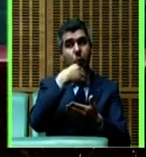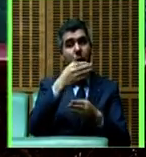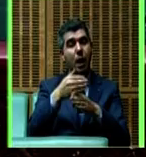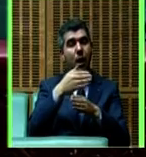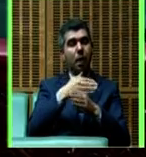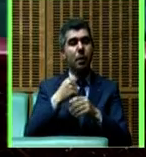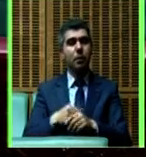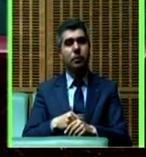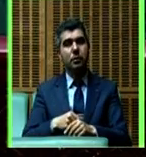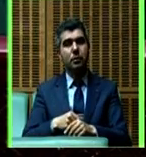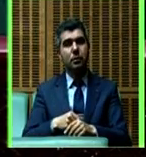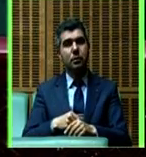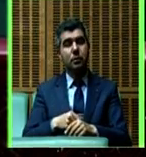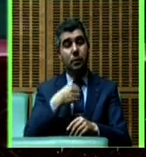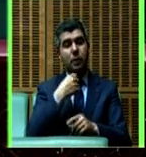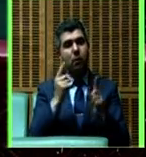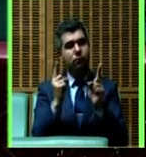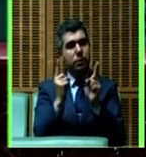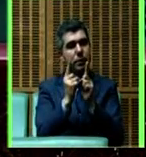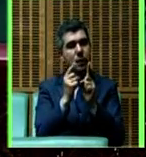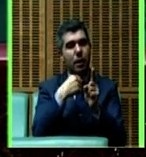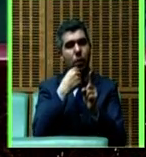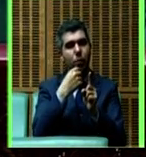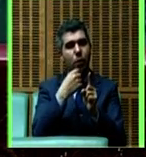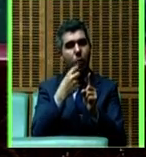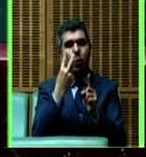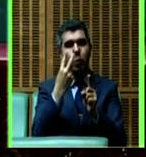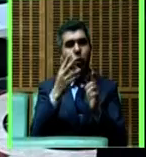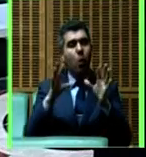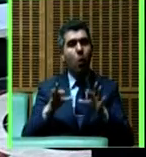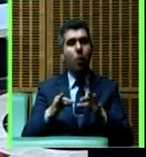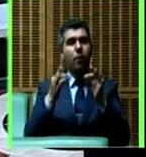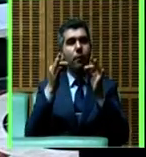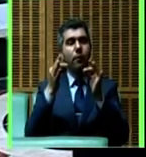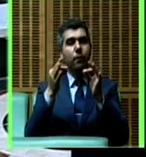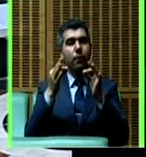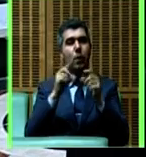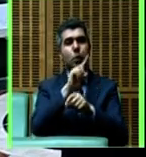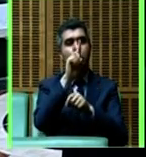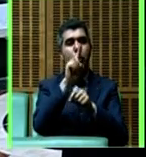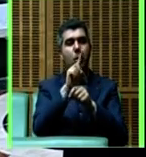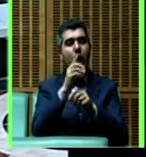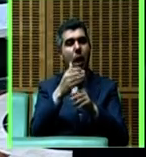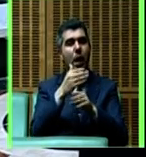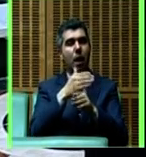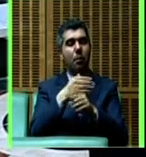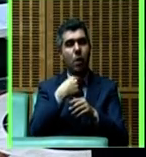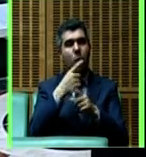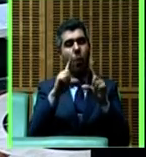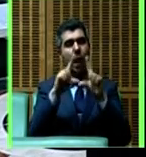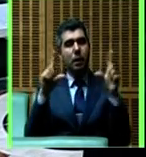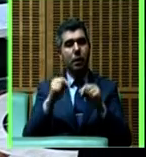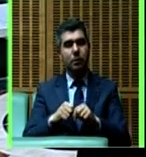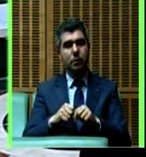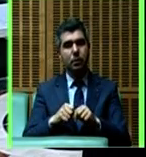المستشار، لكن بإيجاز كاينين جوج المواضيع اللي جاو في السؤال واللي خصهم توضيح. عندما نتحدث